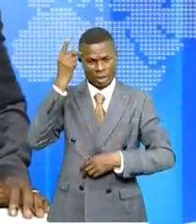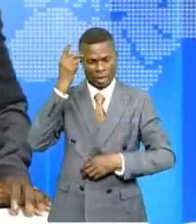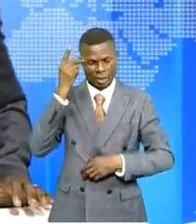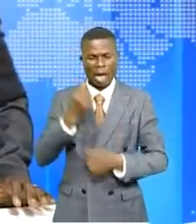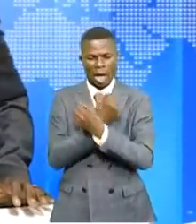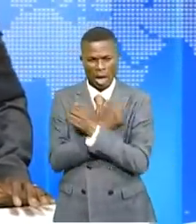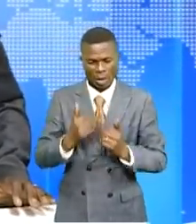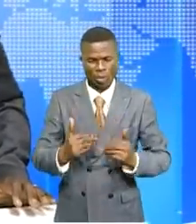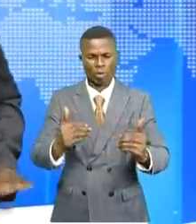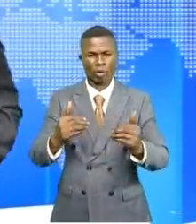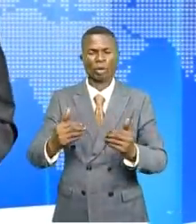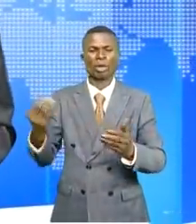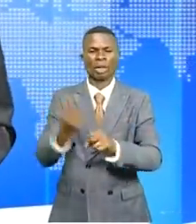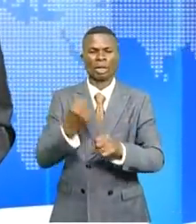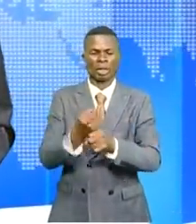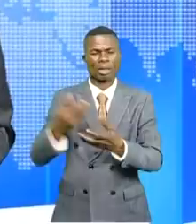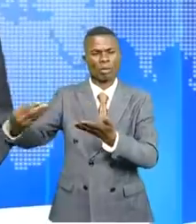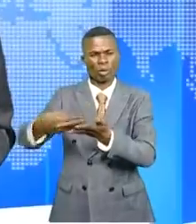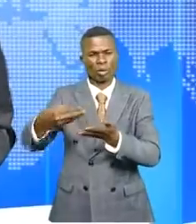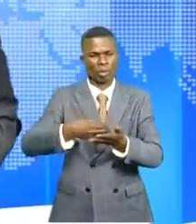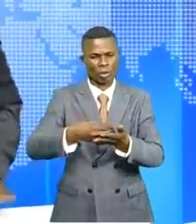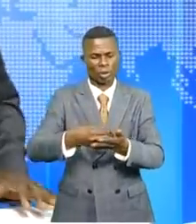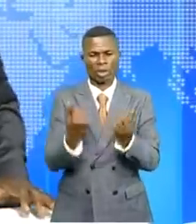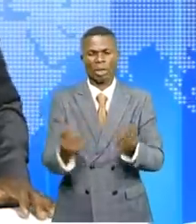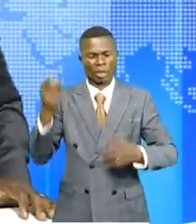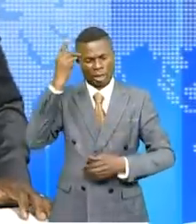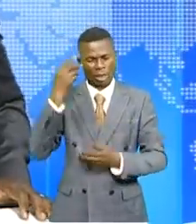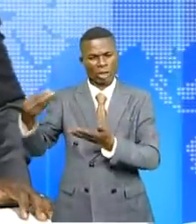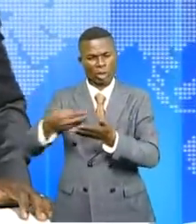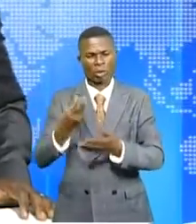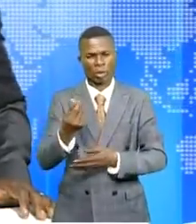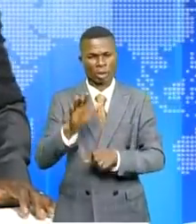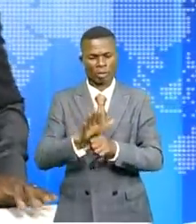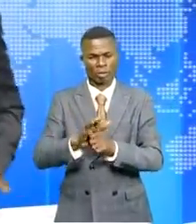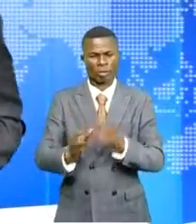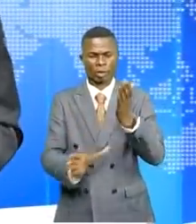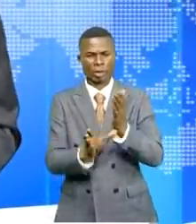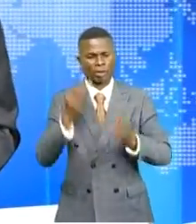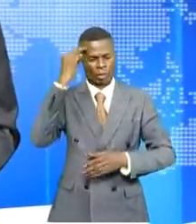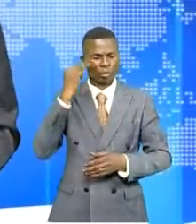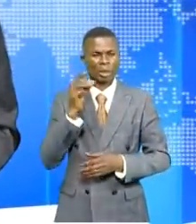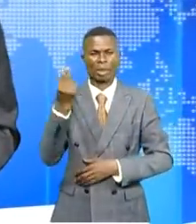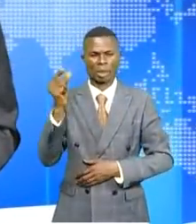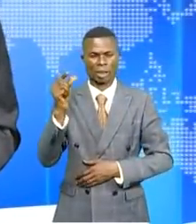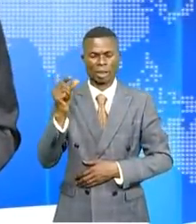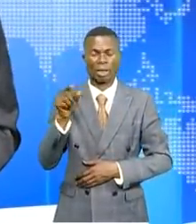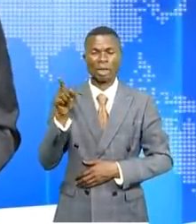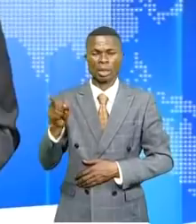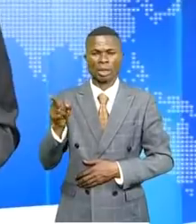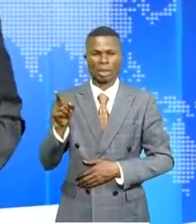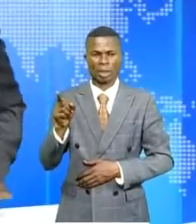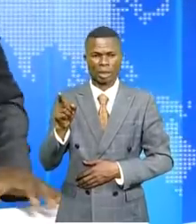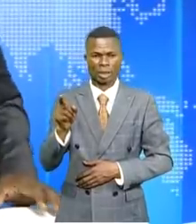solidarité s'élance. L'opération SOS Goma de Banakin récolte des fonds. Le vice-ministre des Mines, Godard Motemona, en